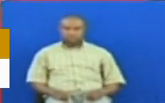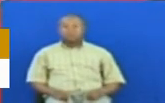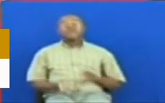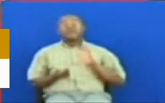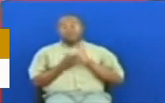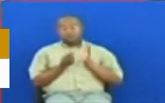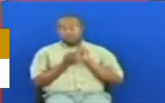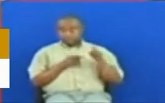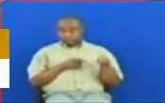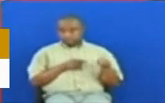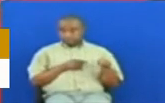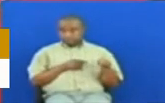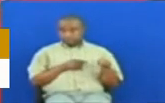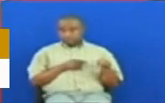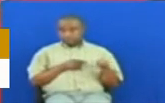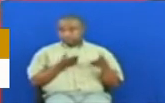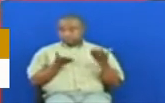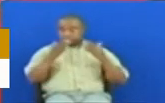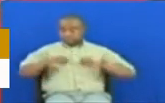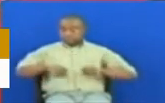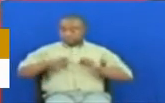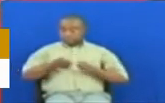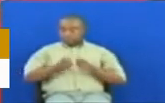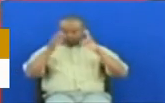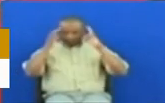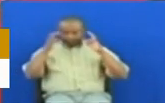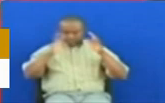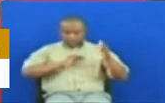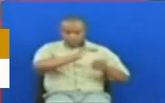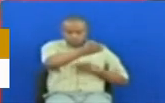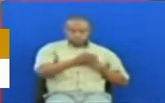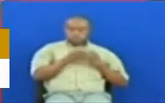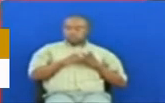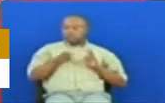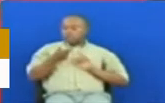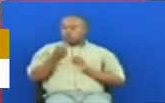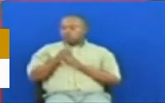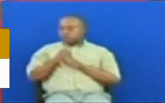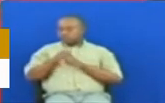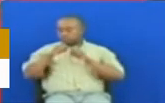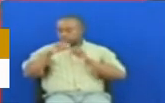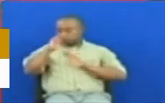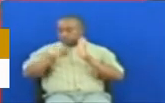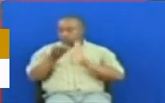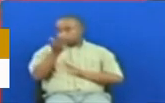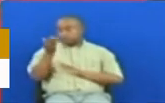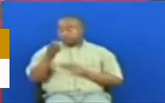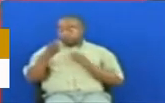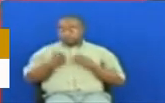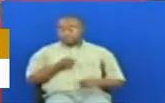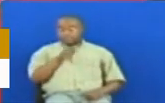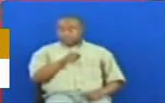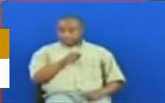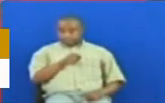hivyo ndio mamlaka zitakansida whether kuwarejesha ama wafanye utaratibu mwingine. Sasa inavyoonekana hapa